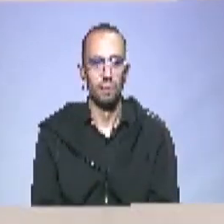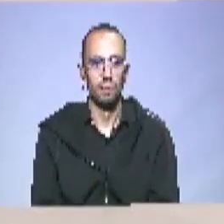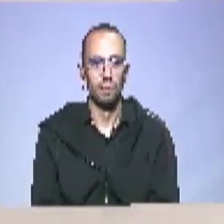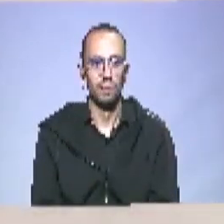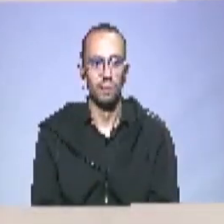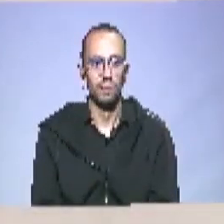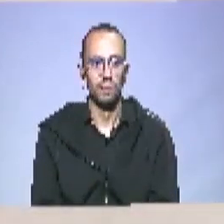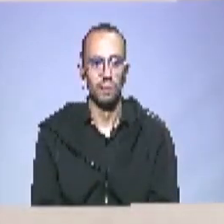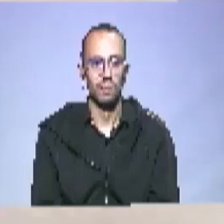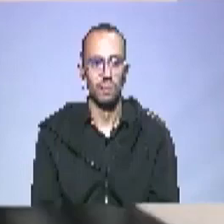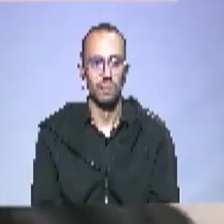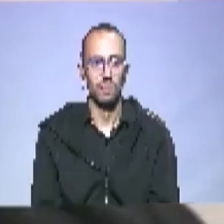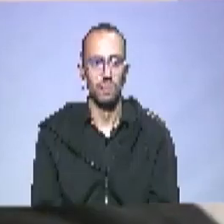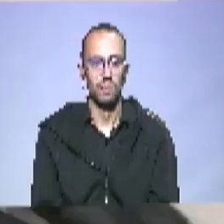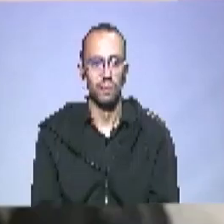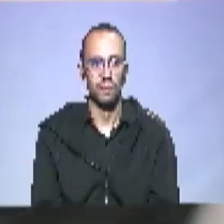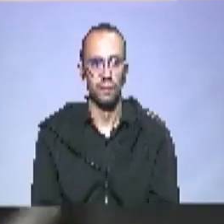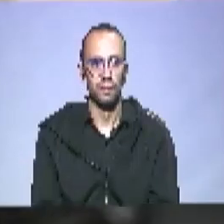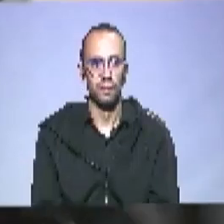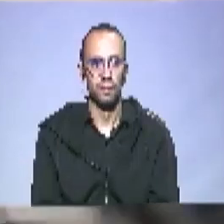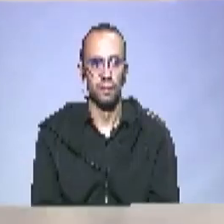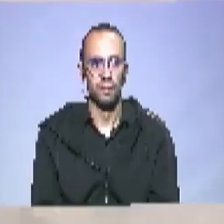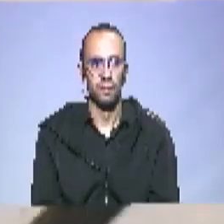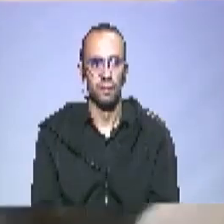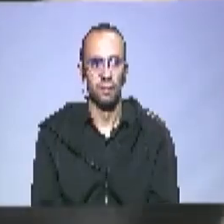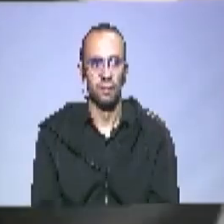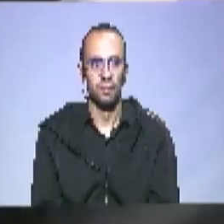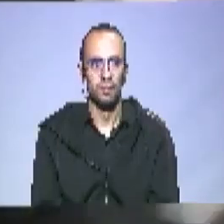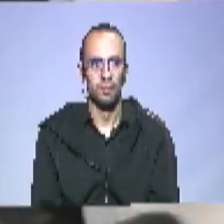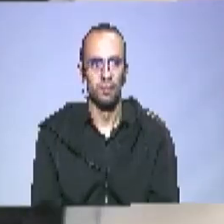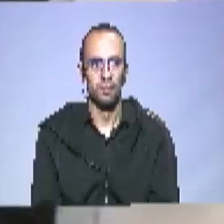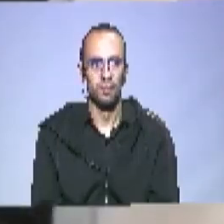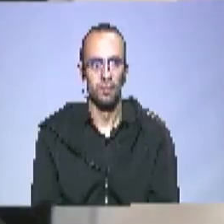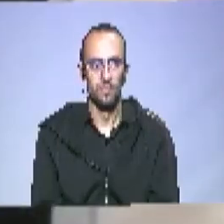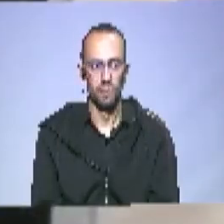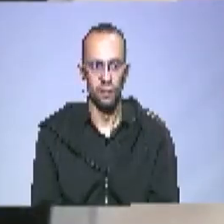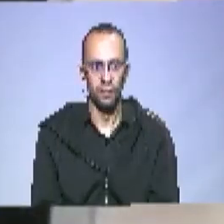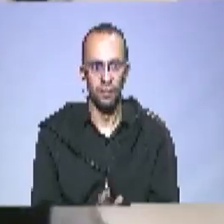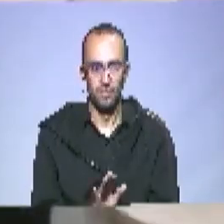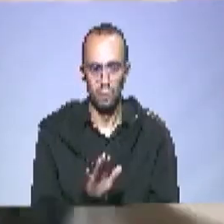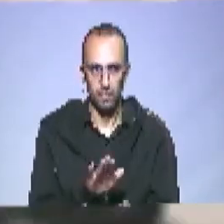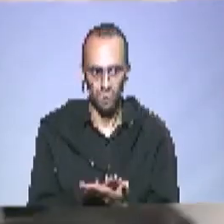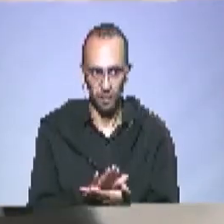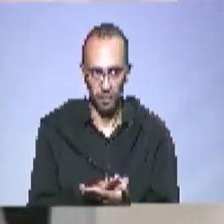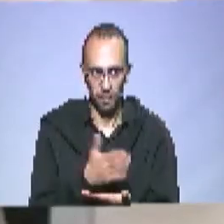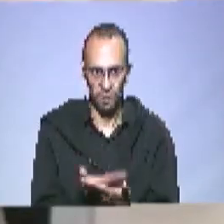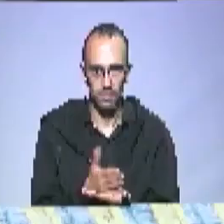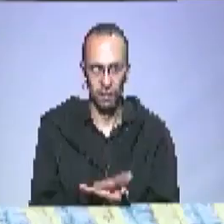الفطير. كويس، بنحط في الصينيه كده الطبقات عكس بعض،